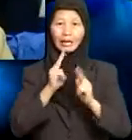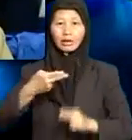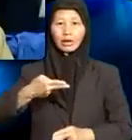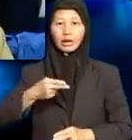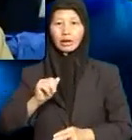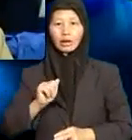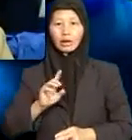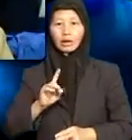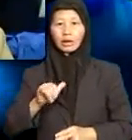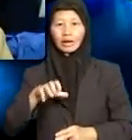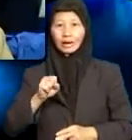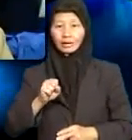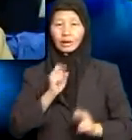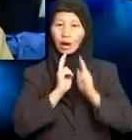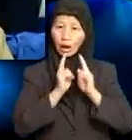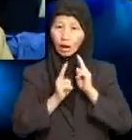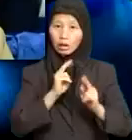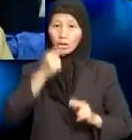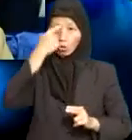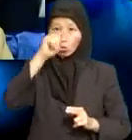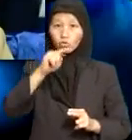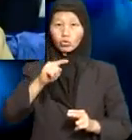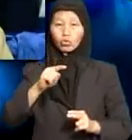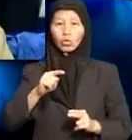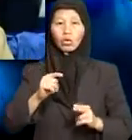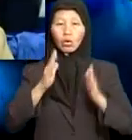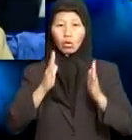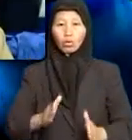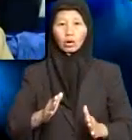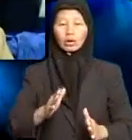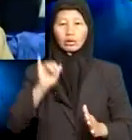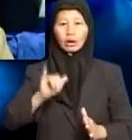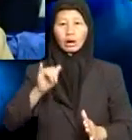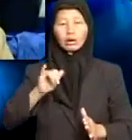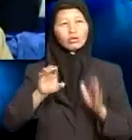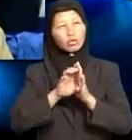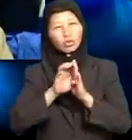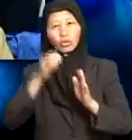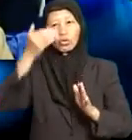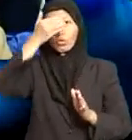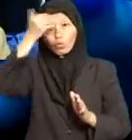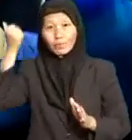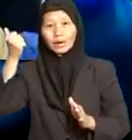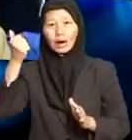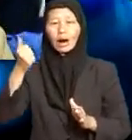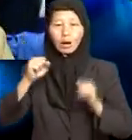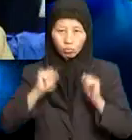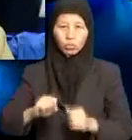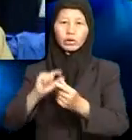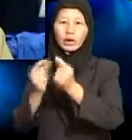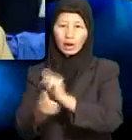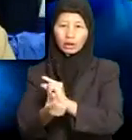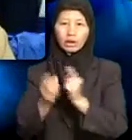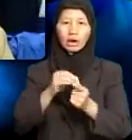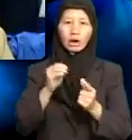itu, qada itu hanya kepada mereka yang tidak sengaja meninggalkan sembahyang, seumpama mereka lupa